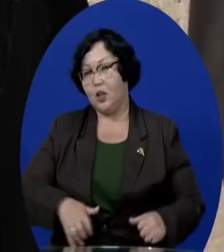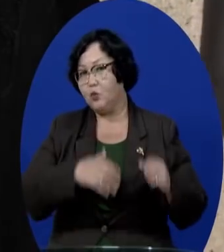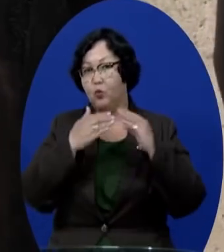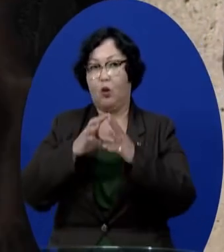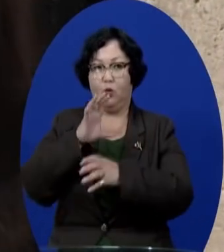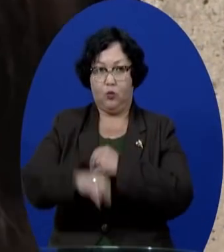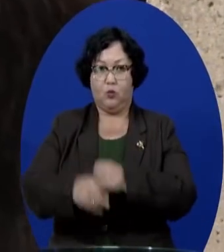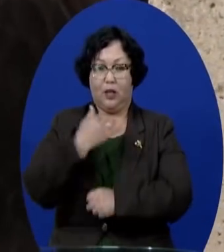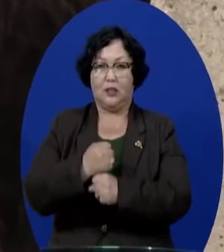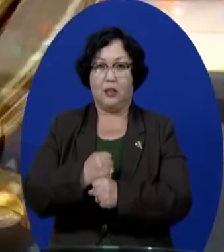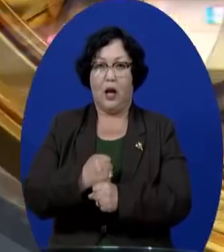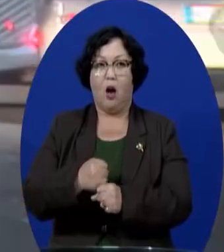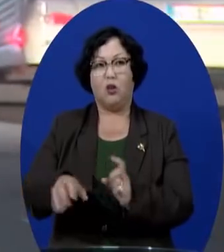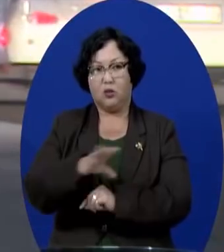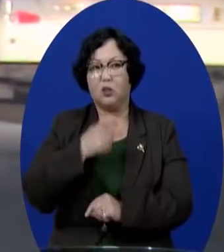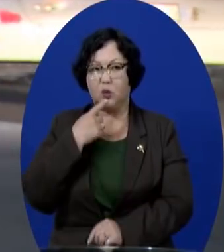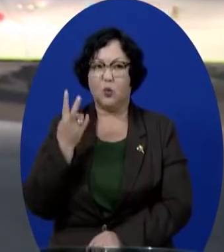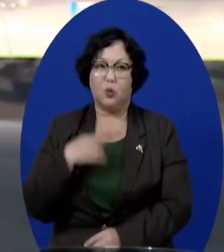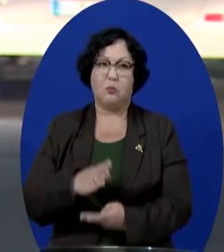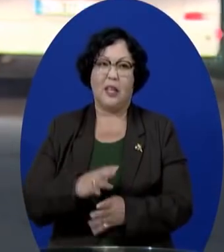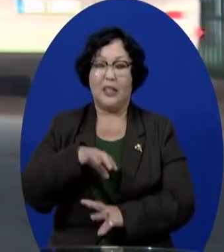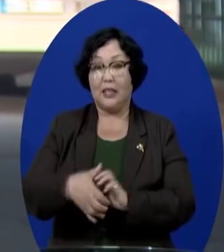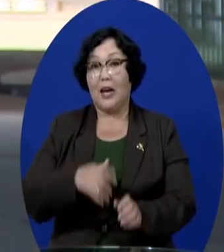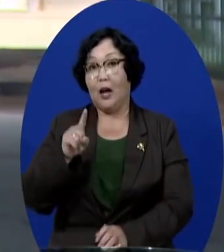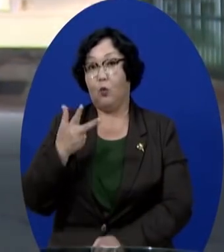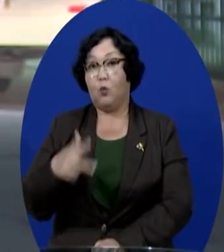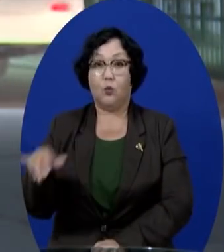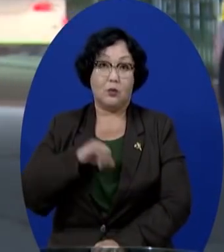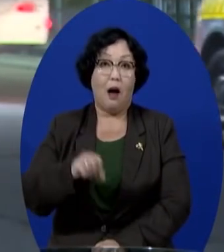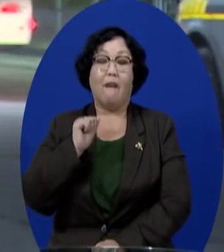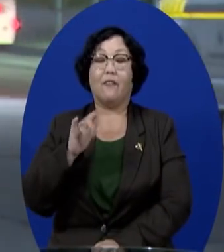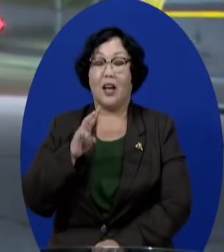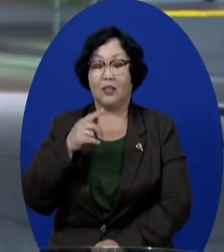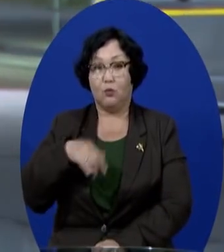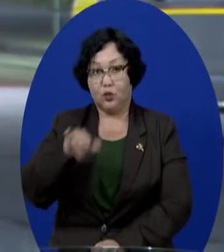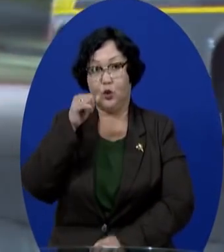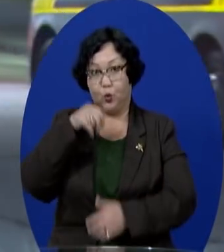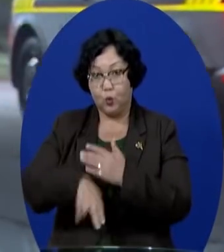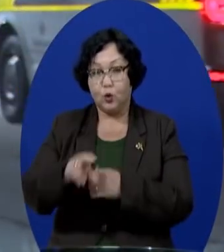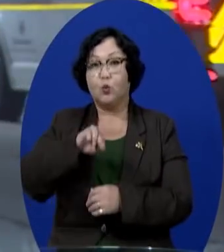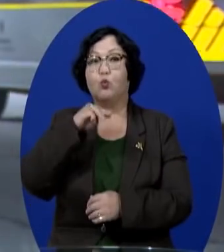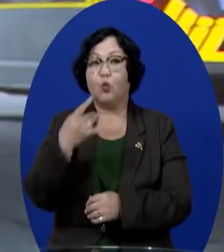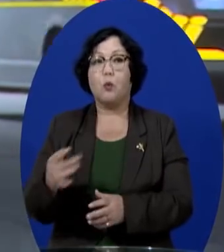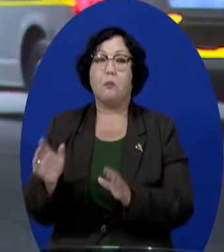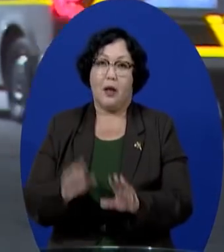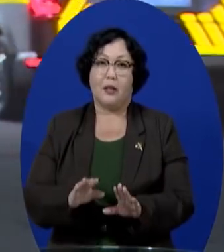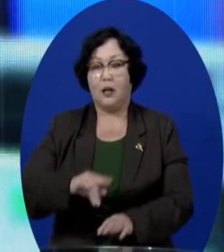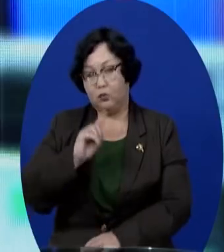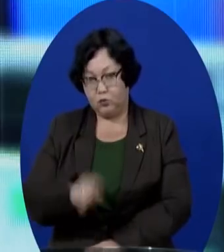ажиллагаа хүнд нөхцөлд болж байна. Дэлхийн 13 улс Афганы дүрүгсдийг түр оргинуулахар зөвшөөрчээ.